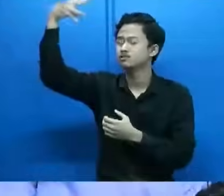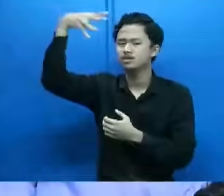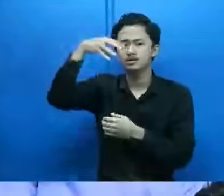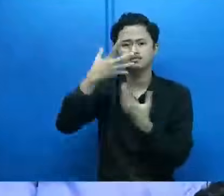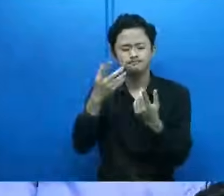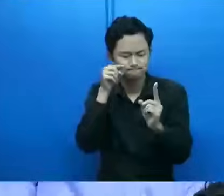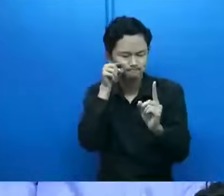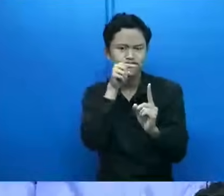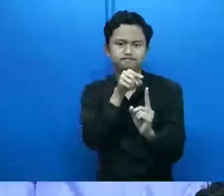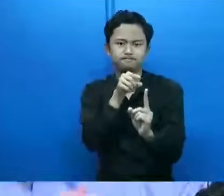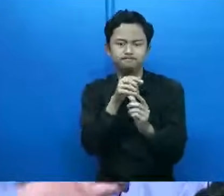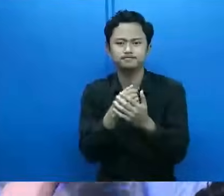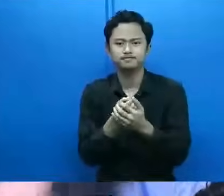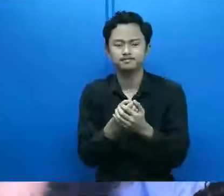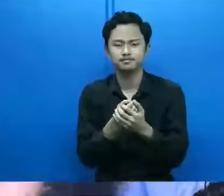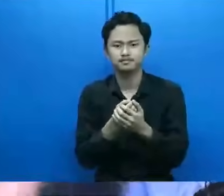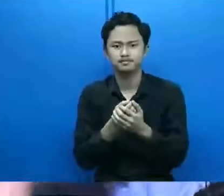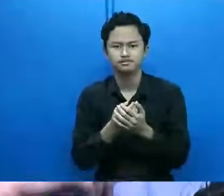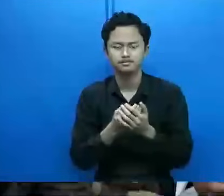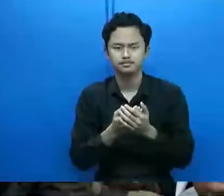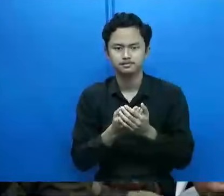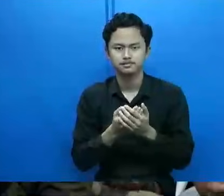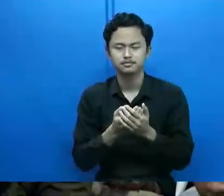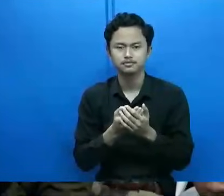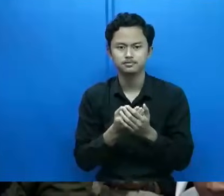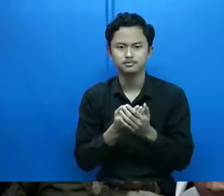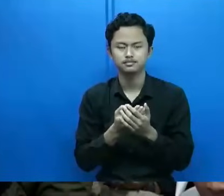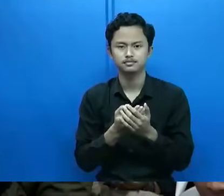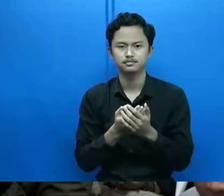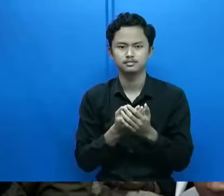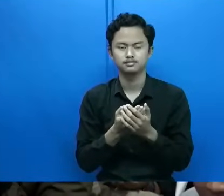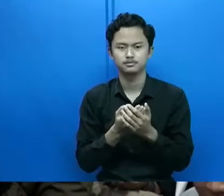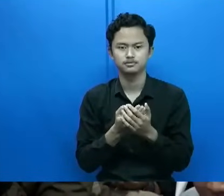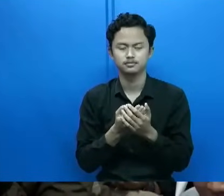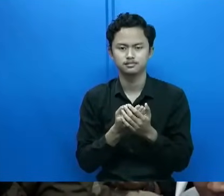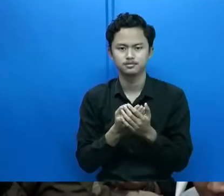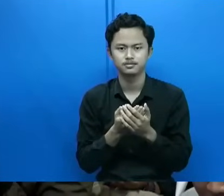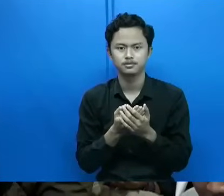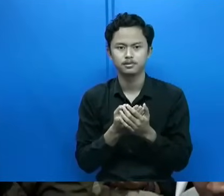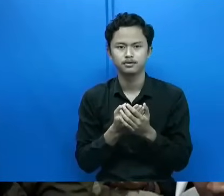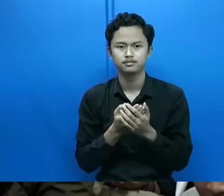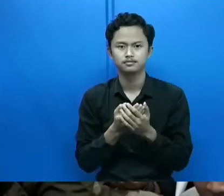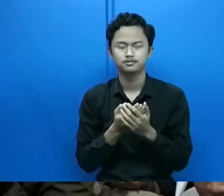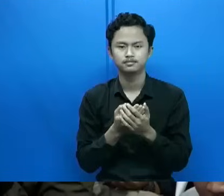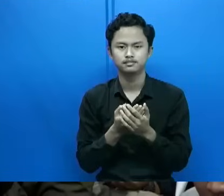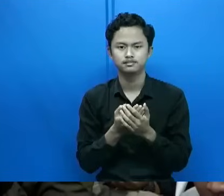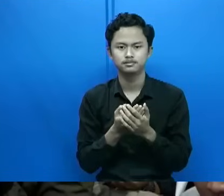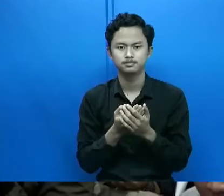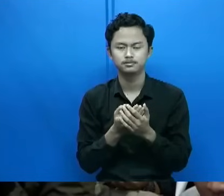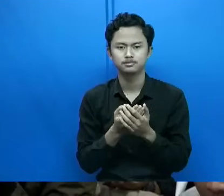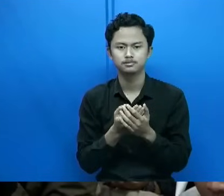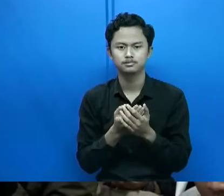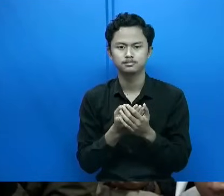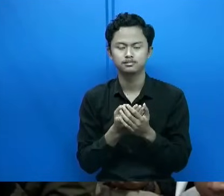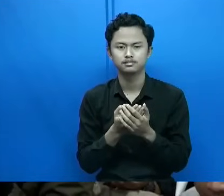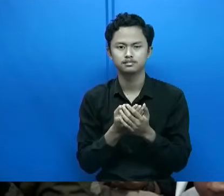petunjukmu يا أرحم الراحمين ونور قلوبنا بنور القرآن الكريم نور أخلاقنا بأخلاق القرآن الكريم نور بصيرتنا